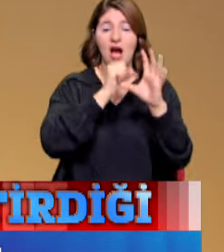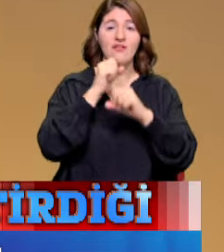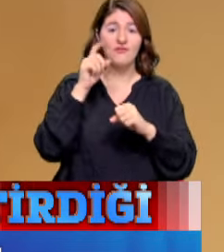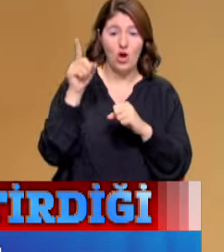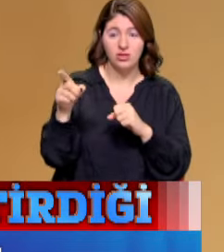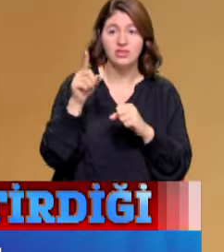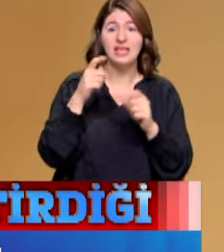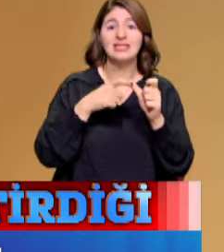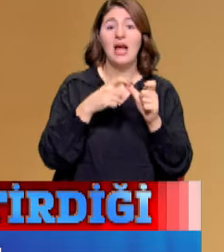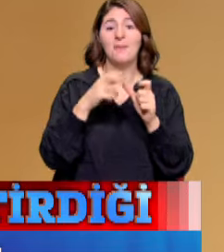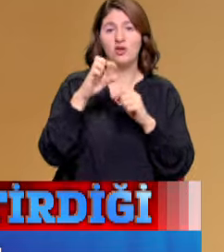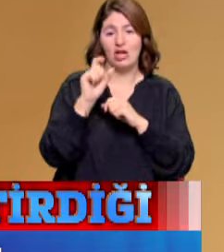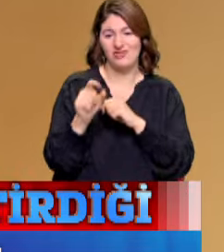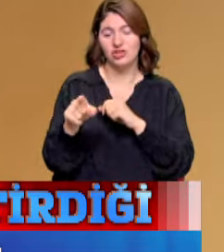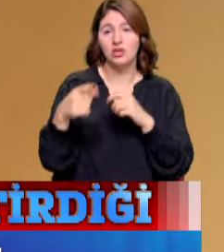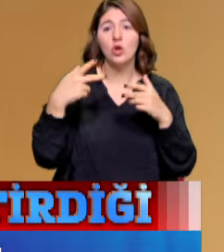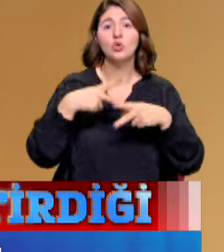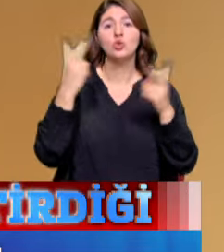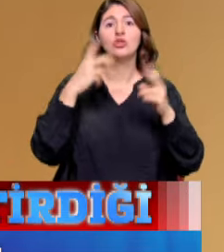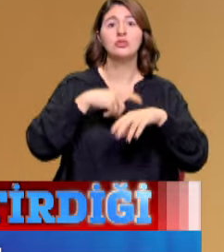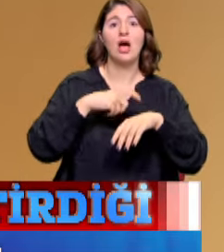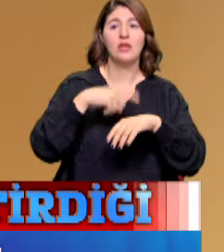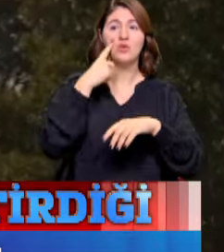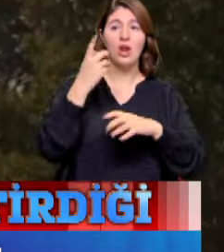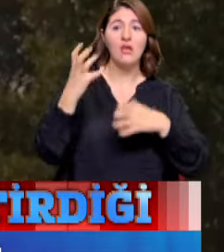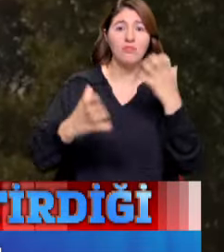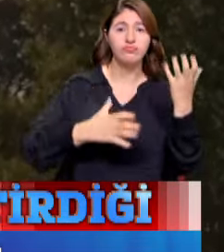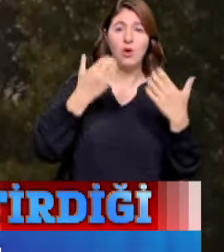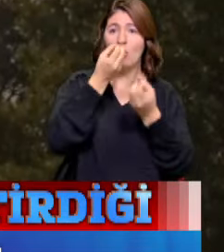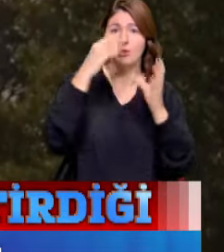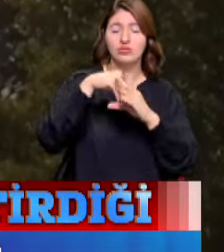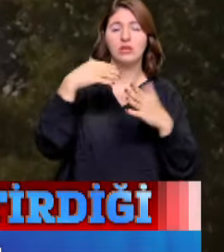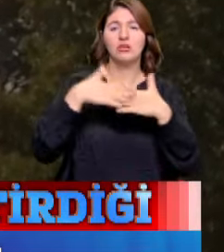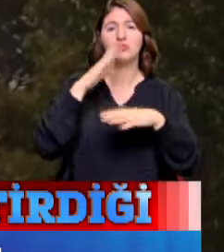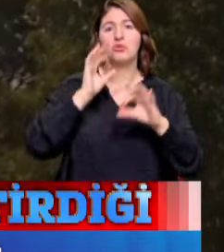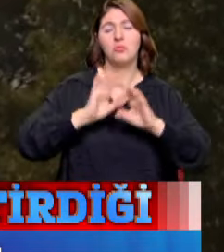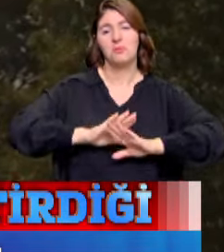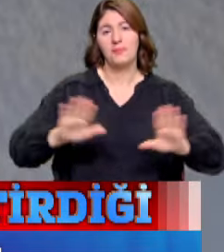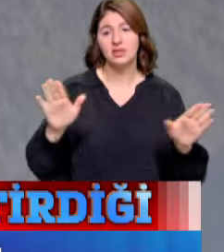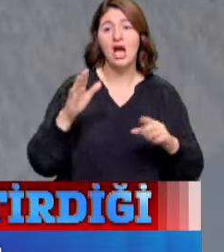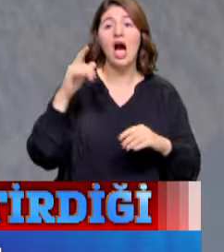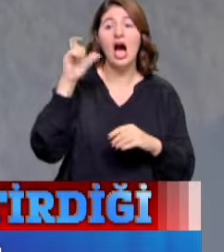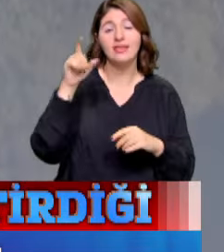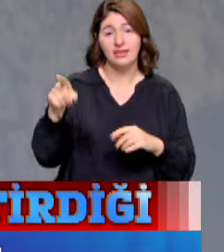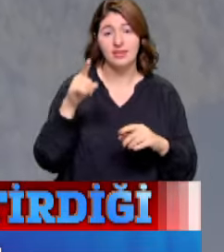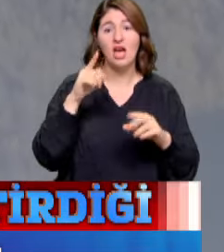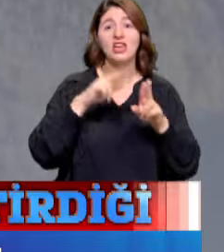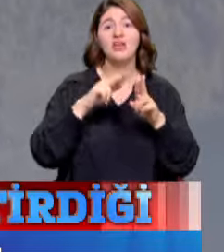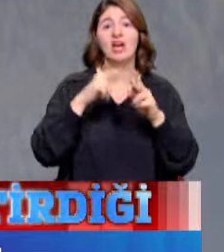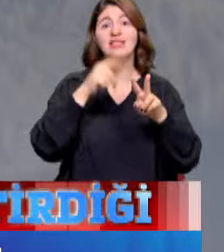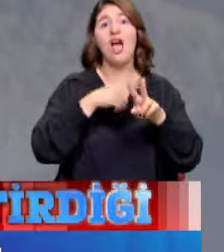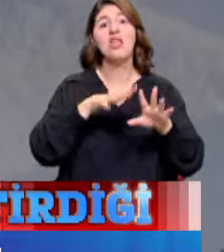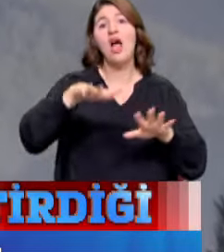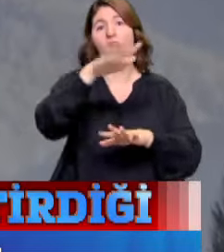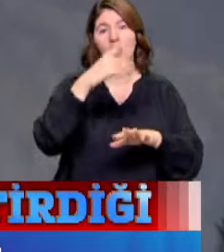Afyonkarahisar'ın Sinanpaşa ilçesinde gündüz saatlerinde ormanlık alanda çıkan yangında gece kontrol altına alındı. Aydın Çin'de Kavşat Yaylası'ndaki